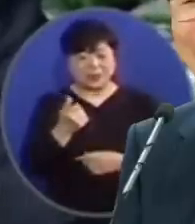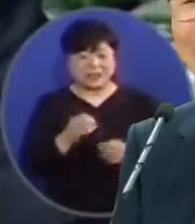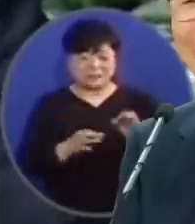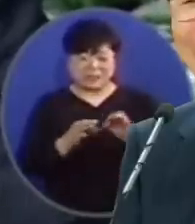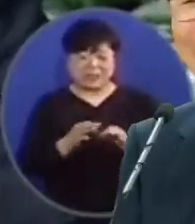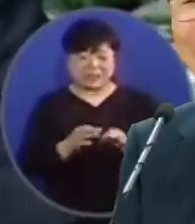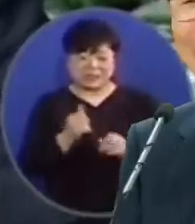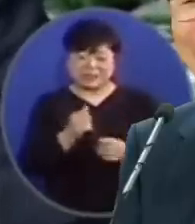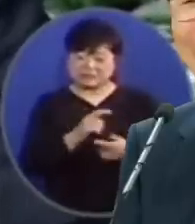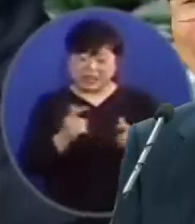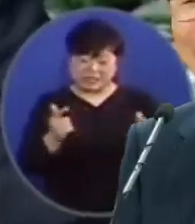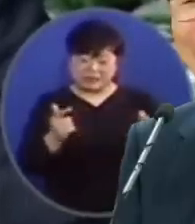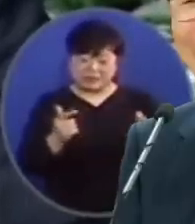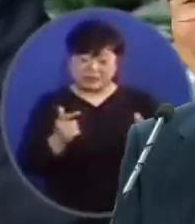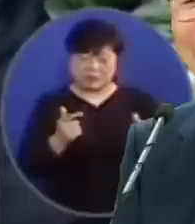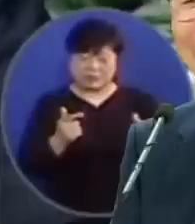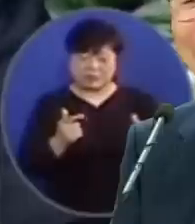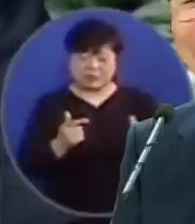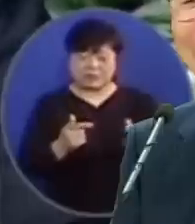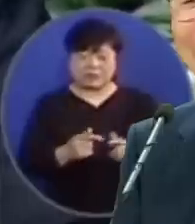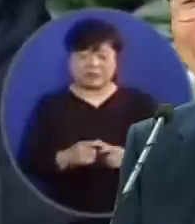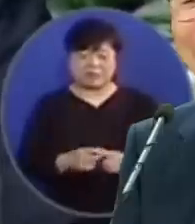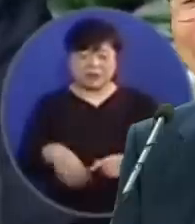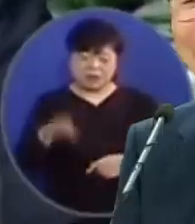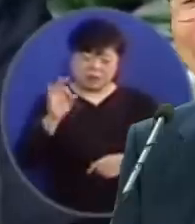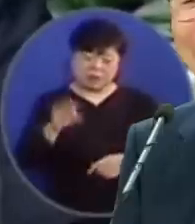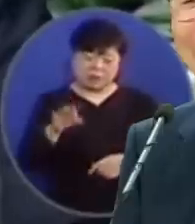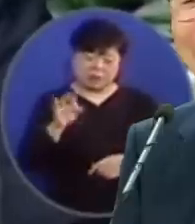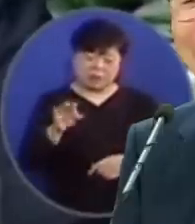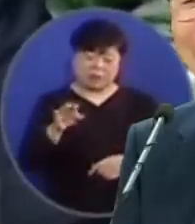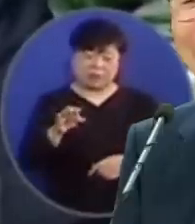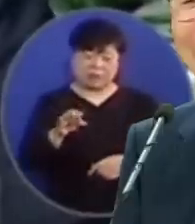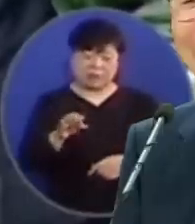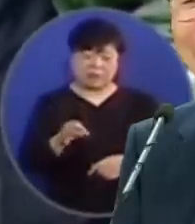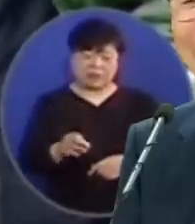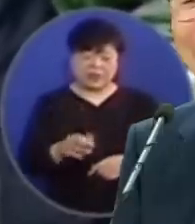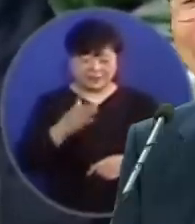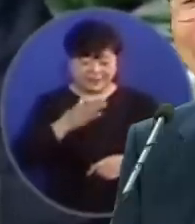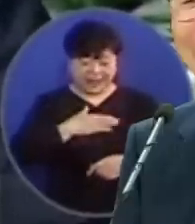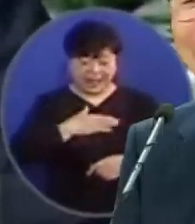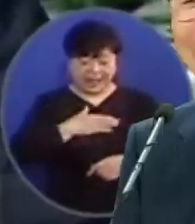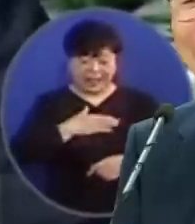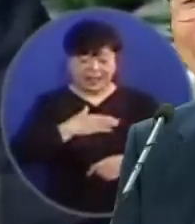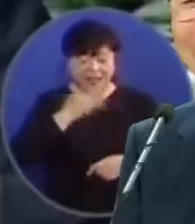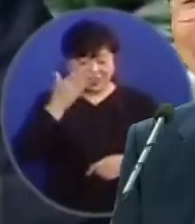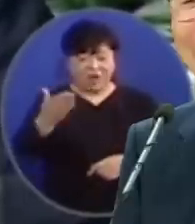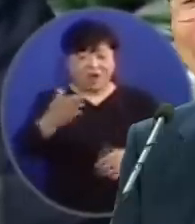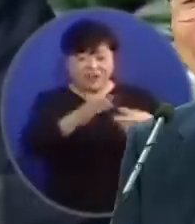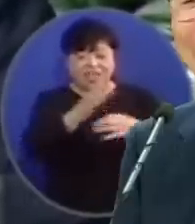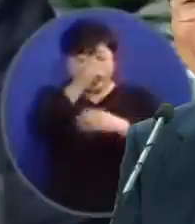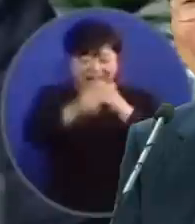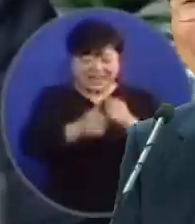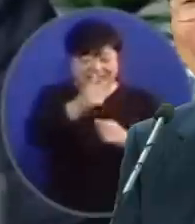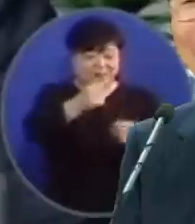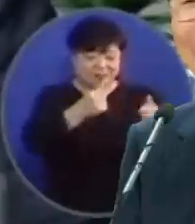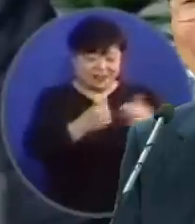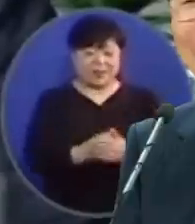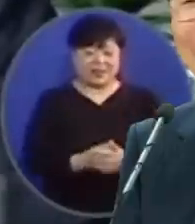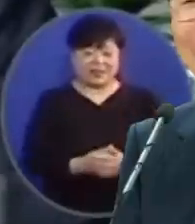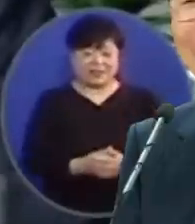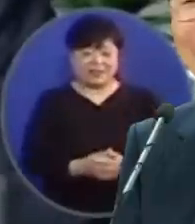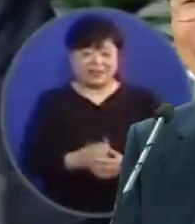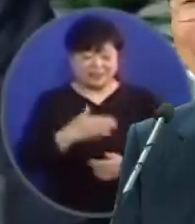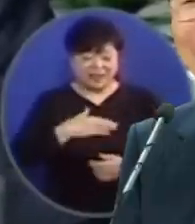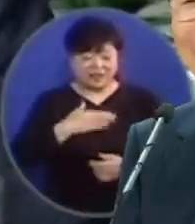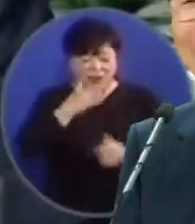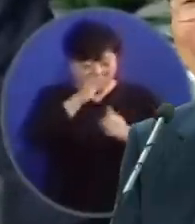되고 별 볼일없는 사람 아무도 몰라주는 사람 같지만 나는 너의 하나님이다. 나는 너를 알아준다는